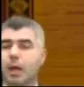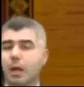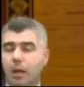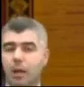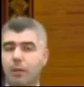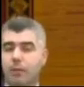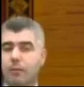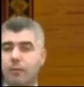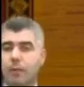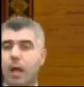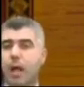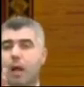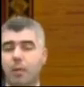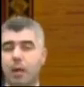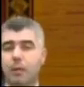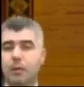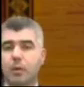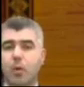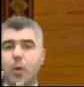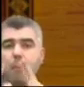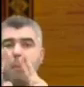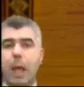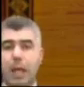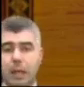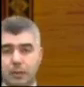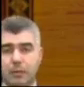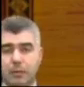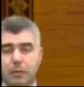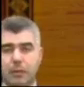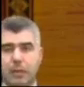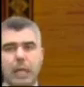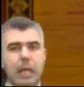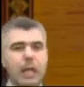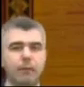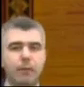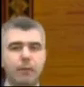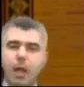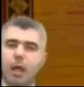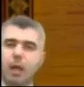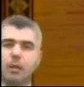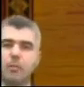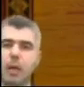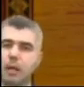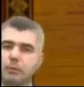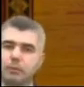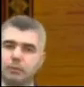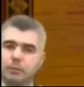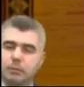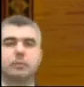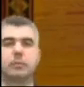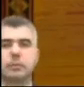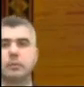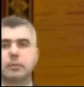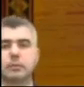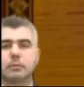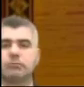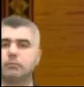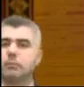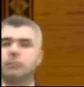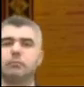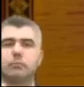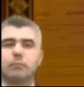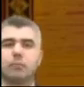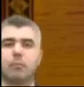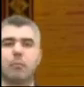أعرف بأنه في باريس وفي الرباط نحن نتشاطر الهم نفسه ونعمل في الاتجاه نفسه. السيدات